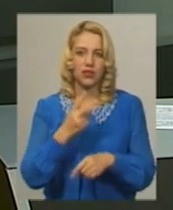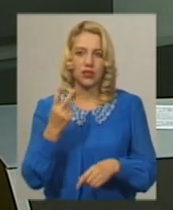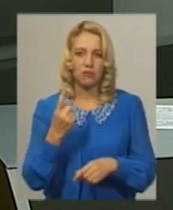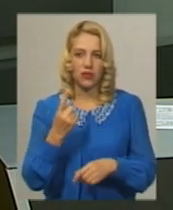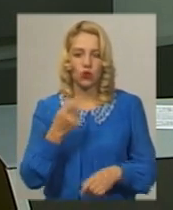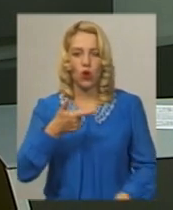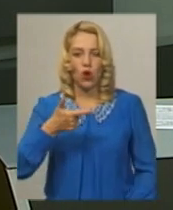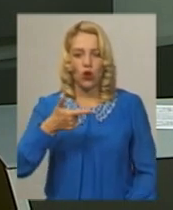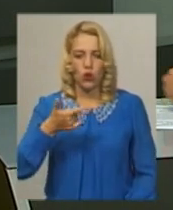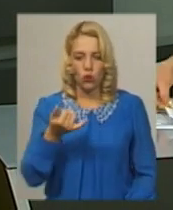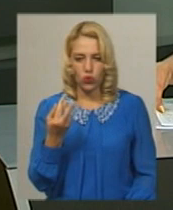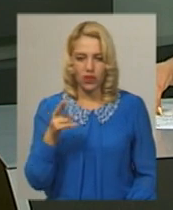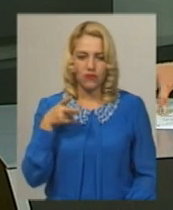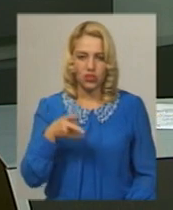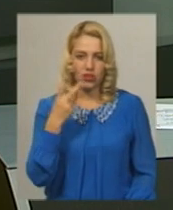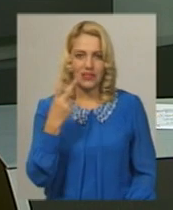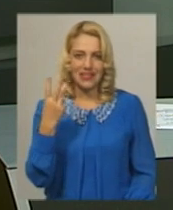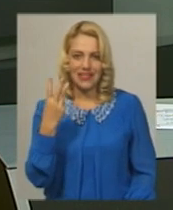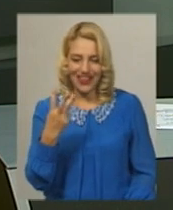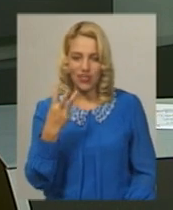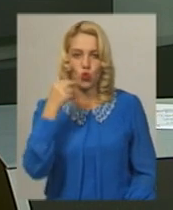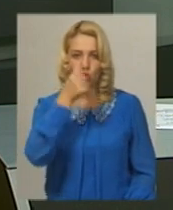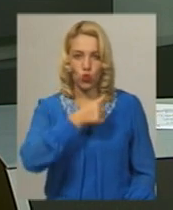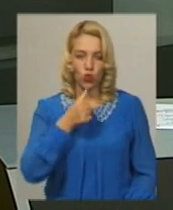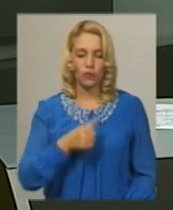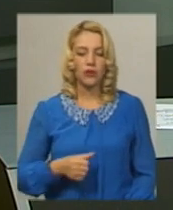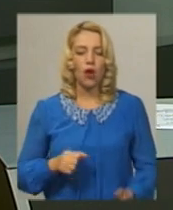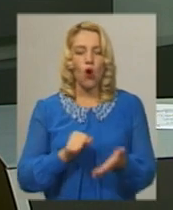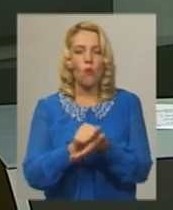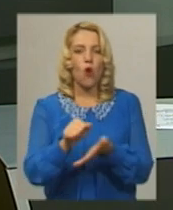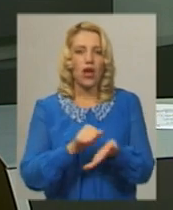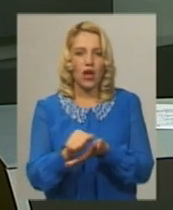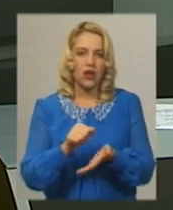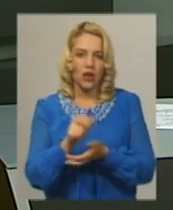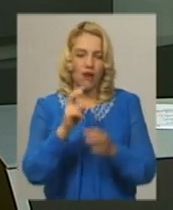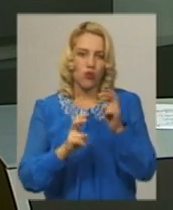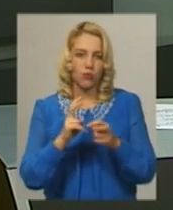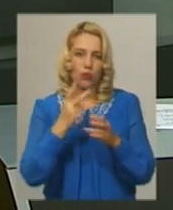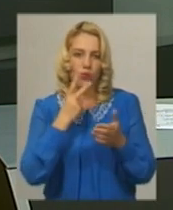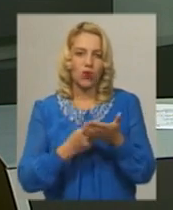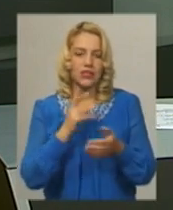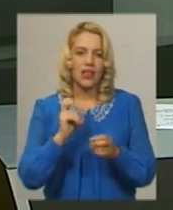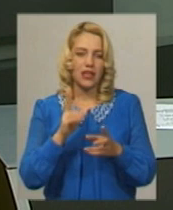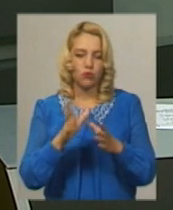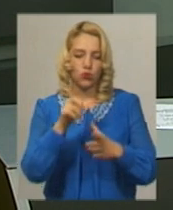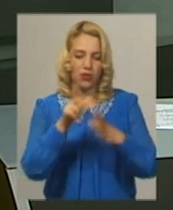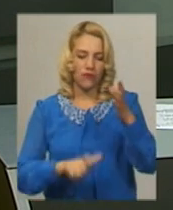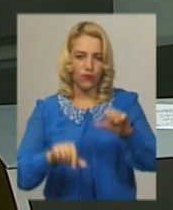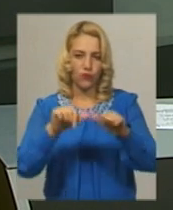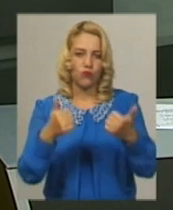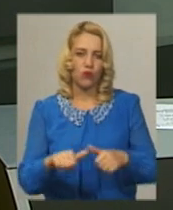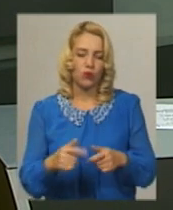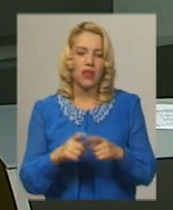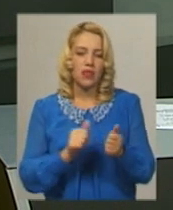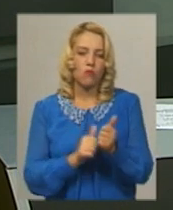грудня 2023 року. У поліграфкомбінаті показали, як виглядатимуть бюлетені на позачергових парламентських